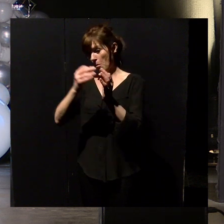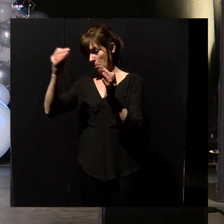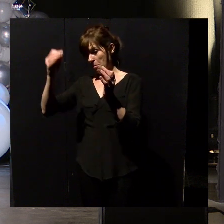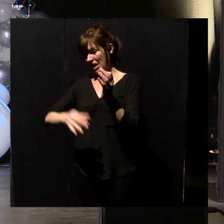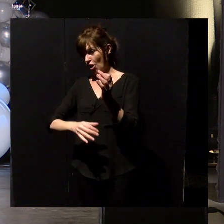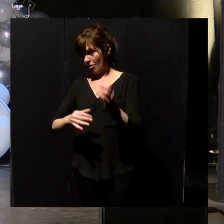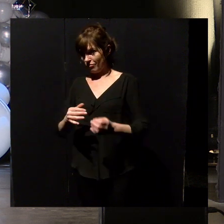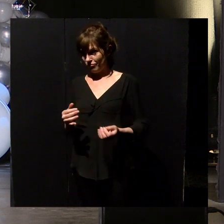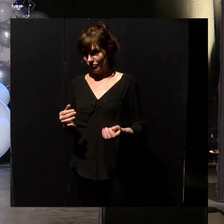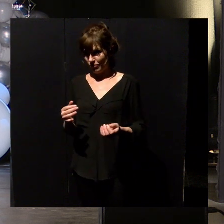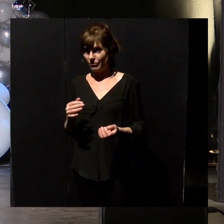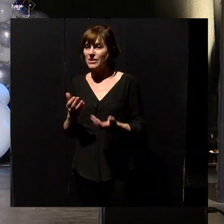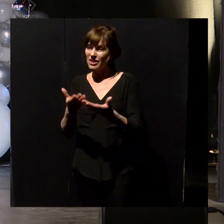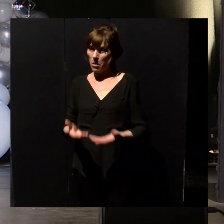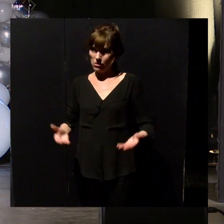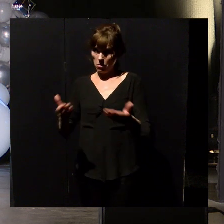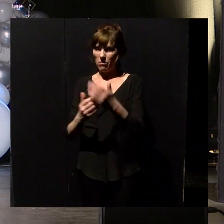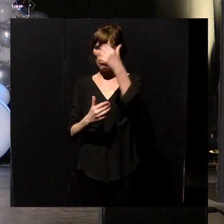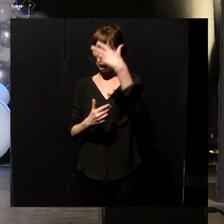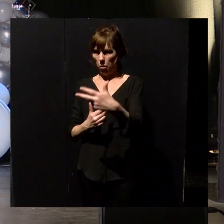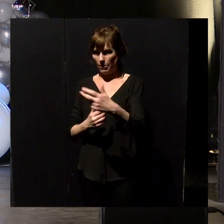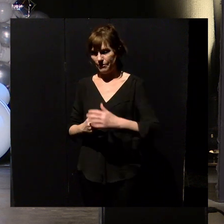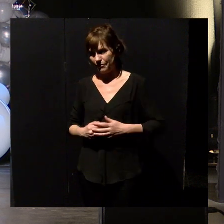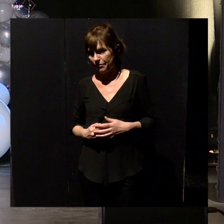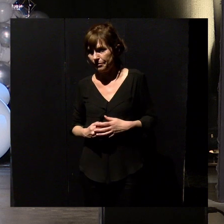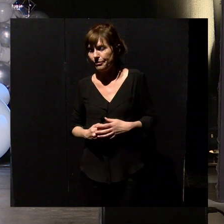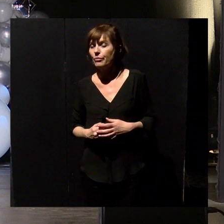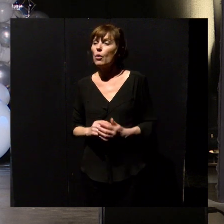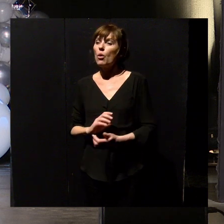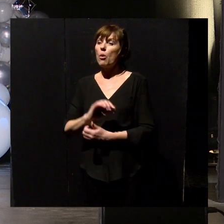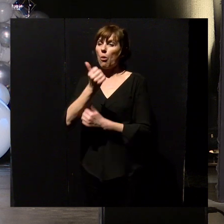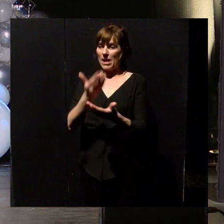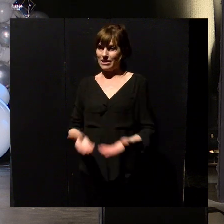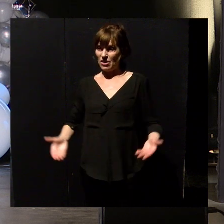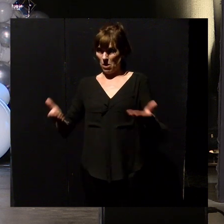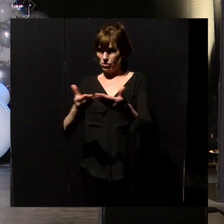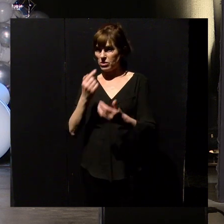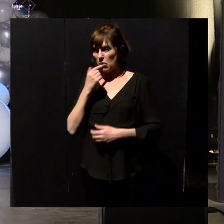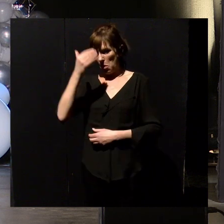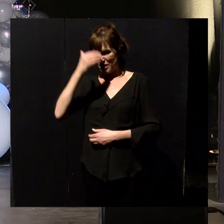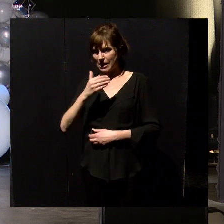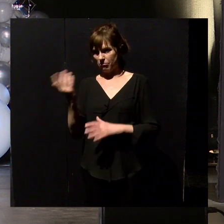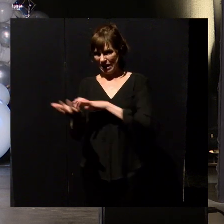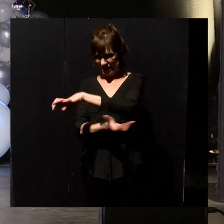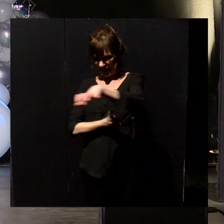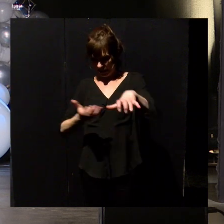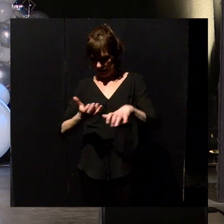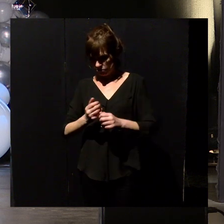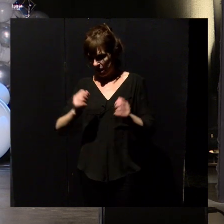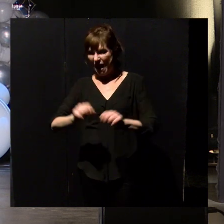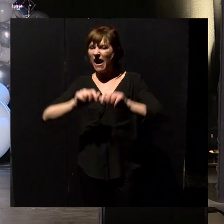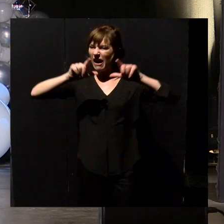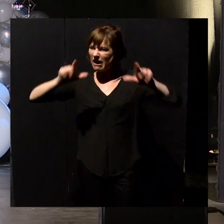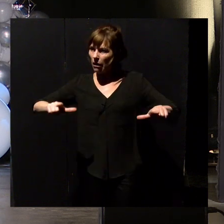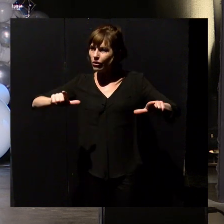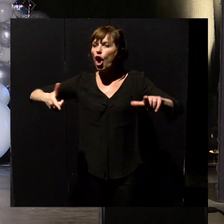y a 3 situations pour les patients. La première situation, la carte des crises est là, et la carte du langage est